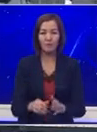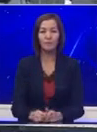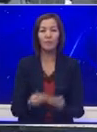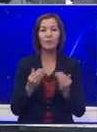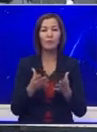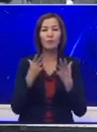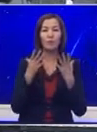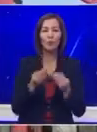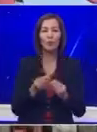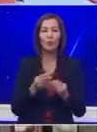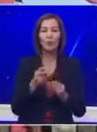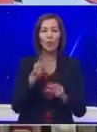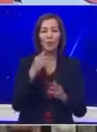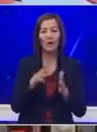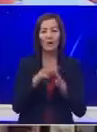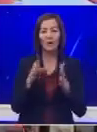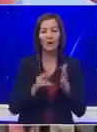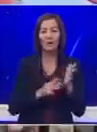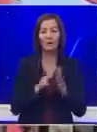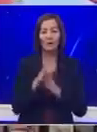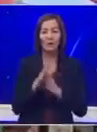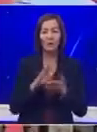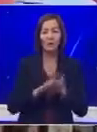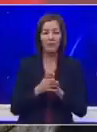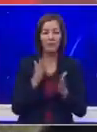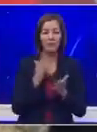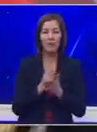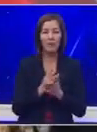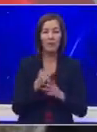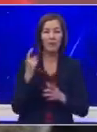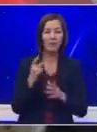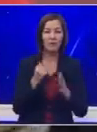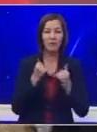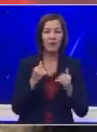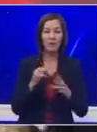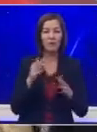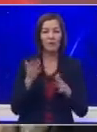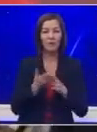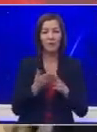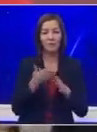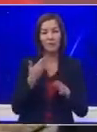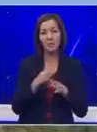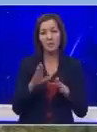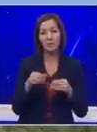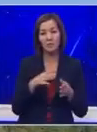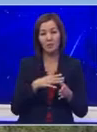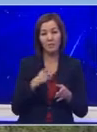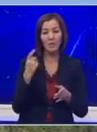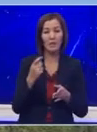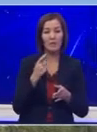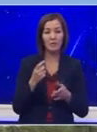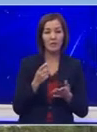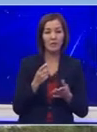Бүгінде қант қызылшасын өсіру үшін барлық мүмкіндіктер қарастырылған. Мәселен, шаруаларға арналған жеңілдетілген несие беріледі. Сол арқылы қожалық